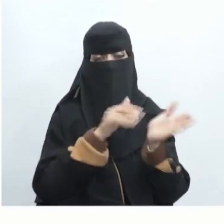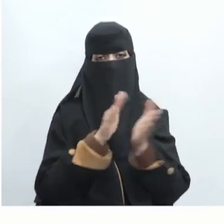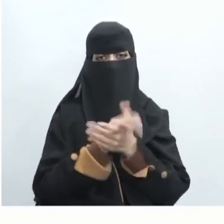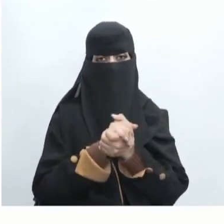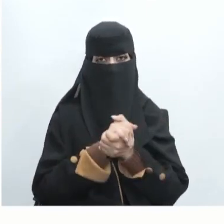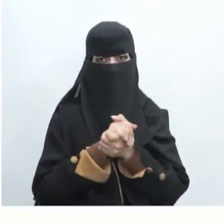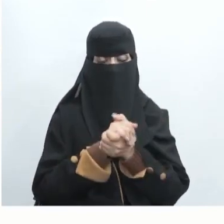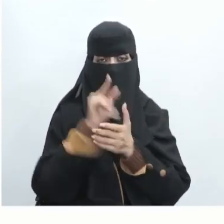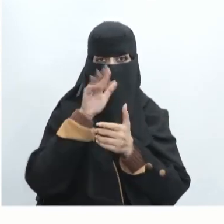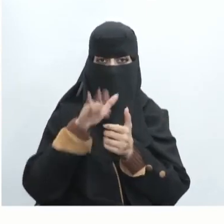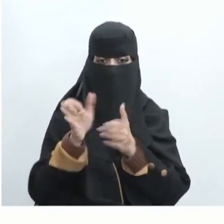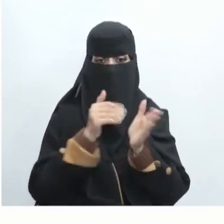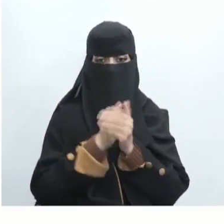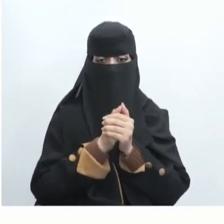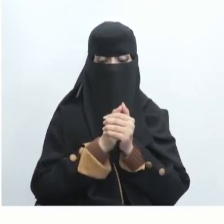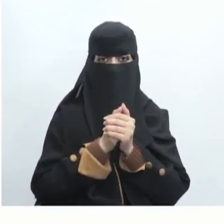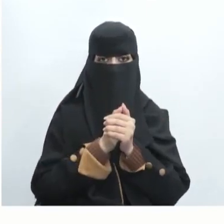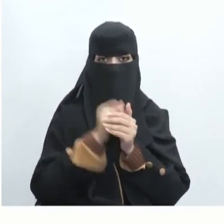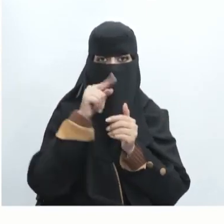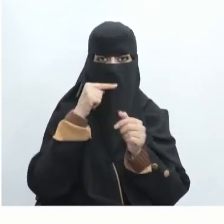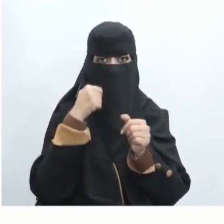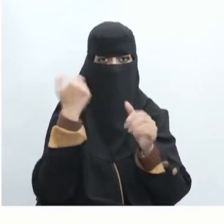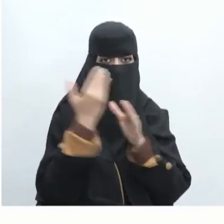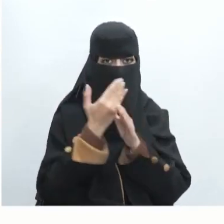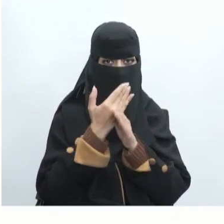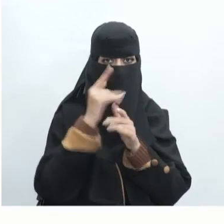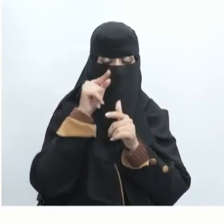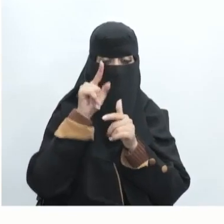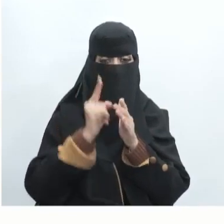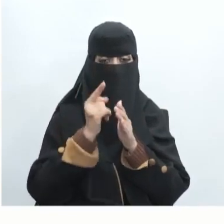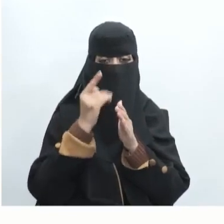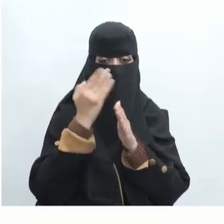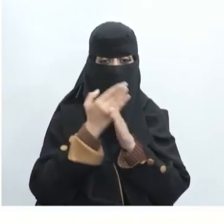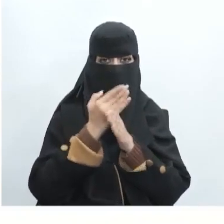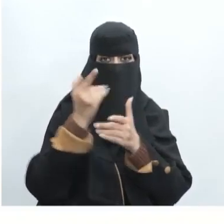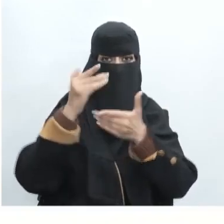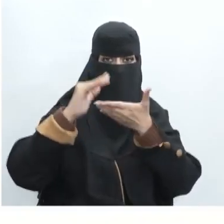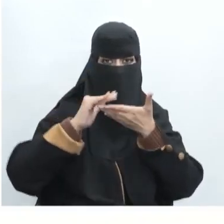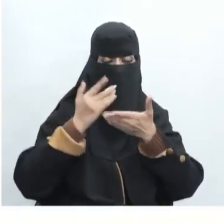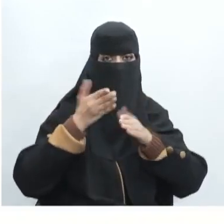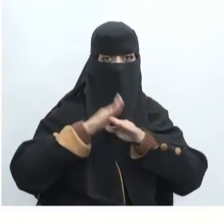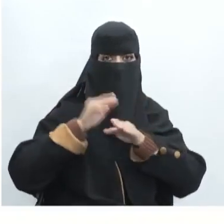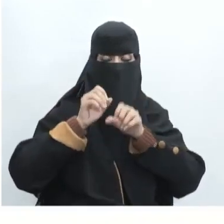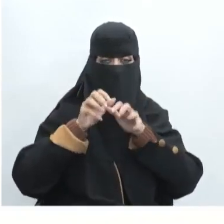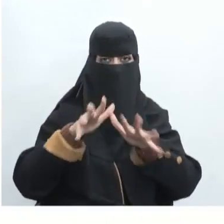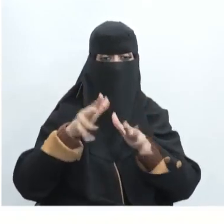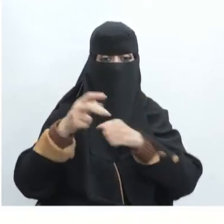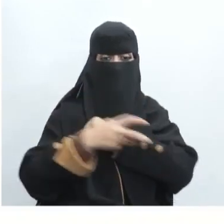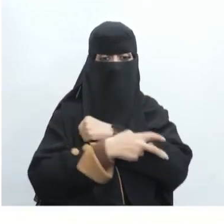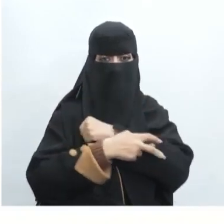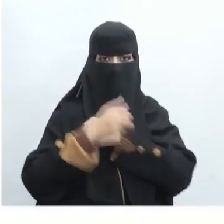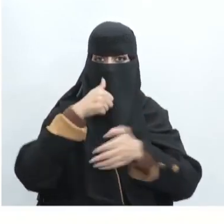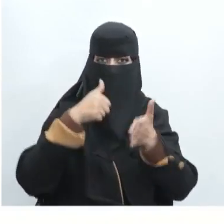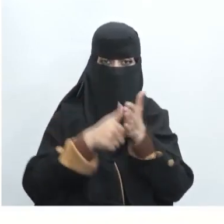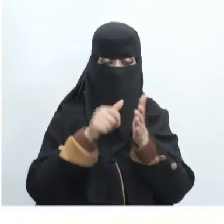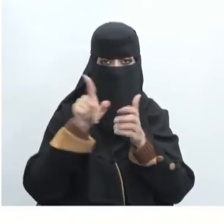الاميه اذا ابناء وبنات الطلاب العوامل او العوامل التي ساعدت على انتشار